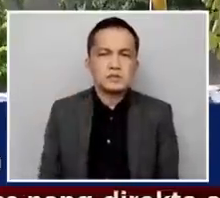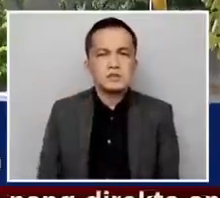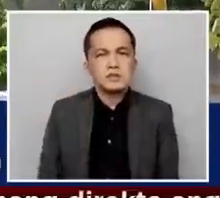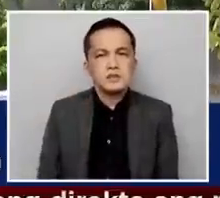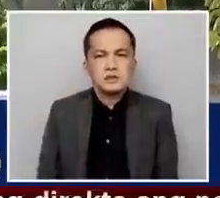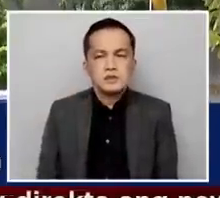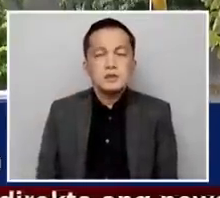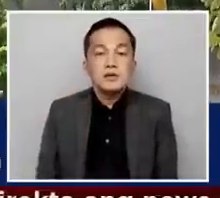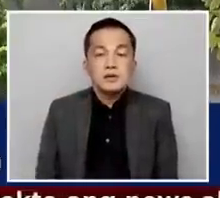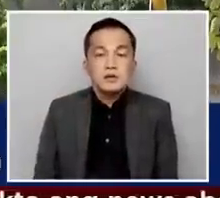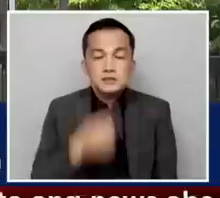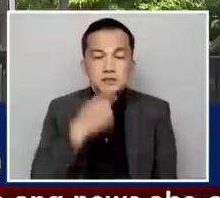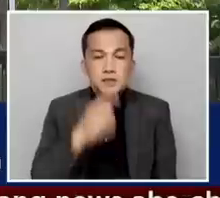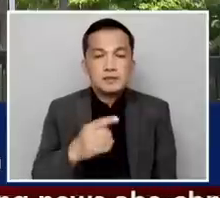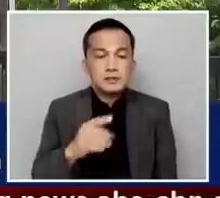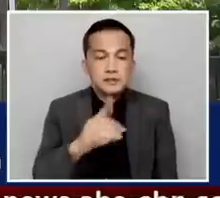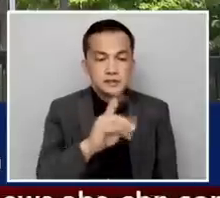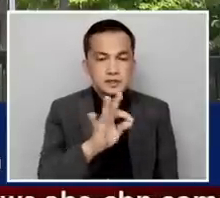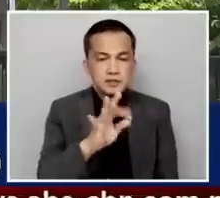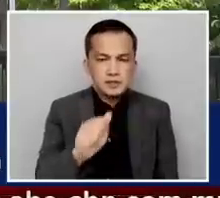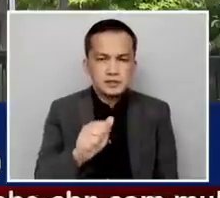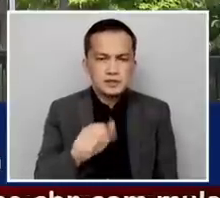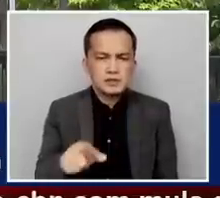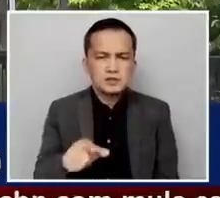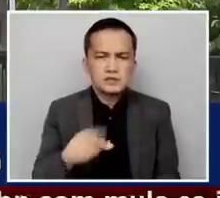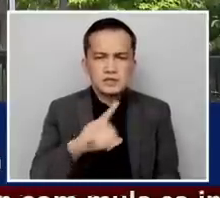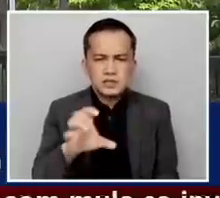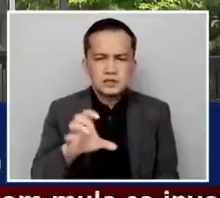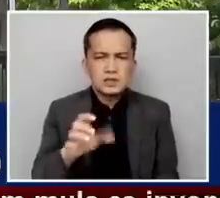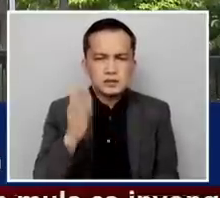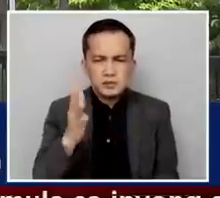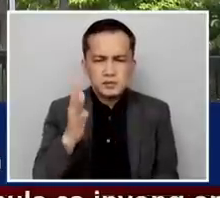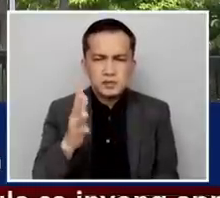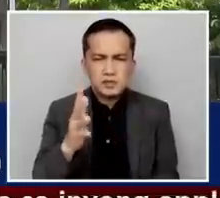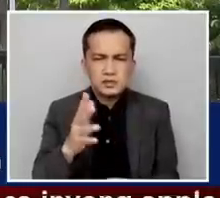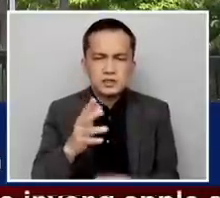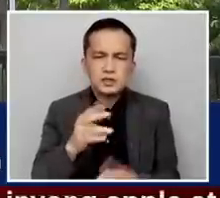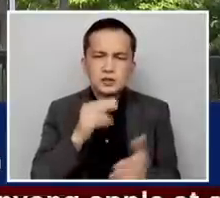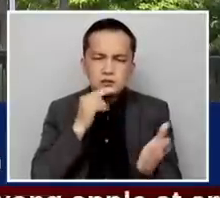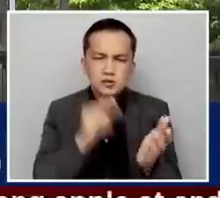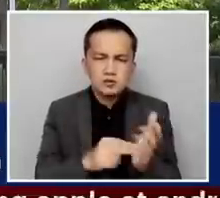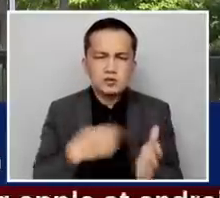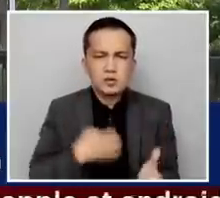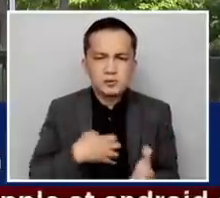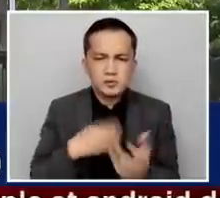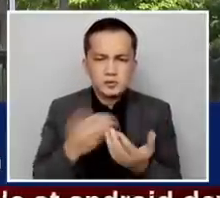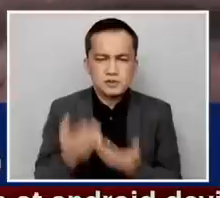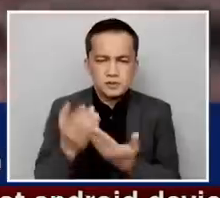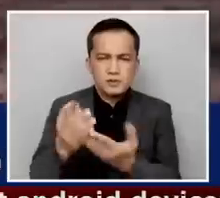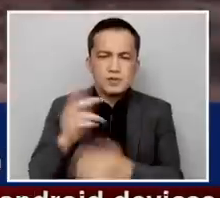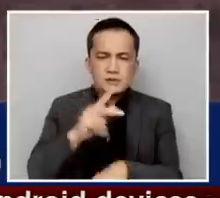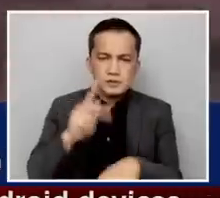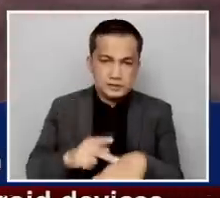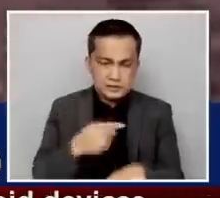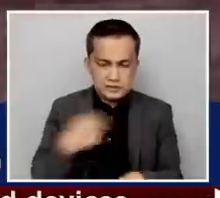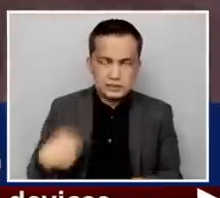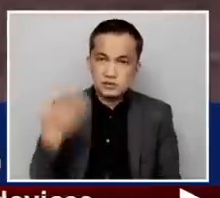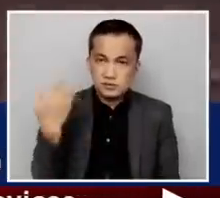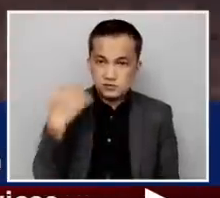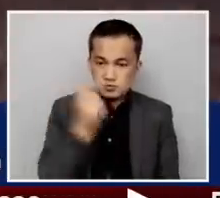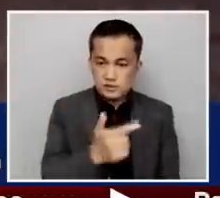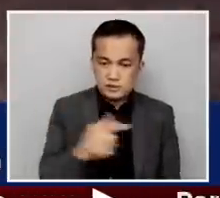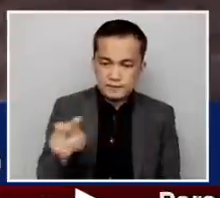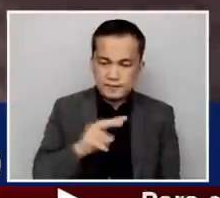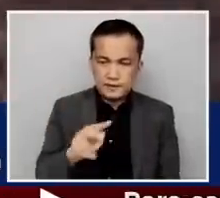nasa 175 note verbal ang inihain ng Pilipinas laban sa China noong 2022. At ang protestang